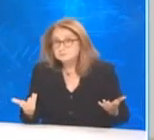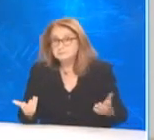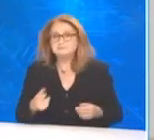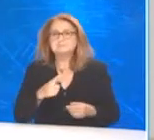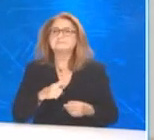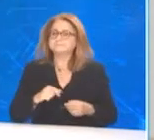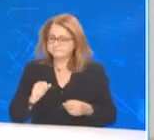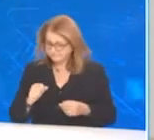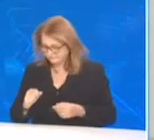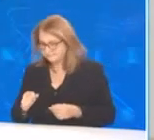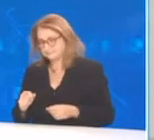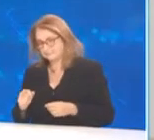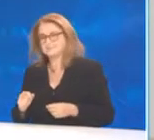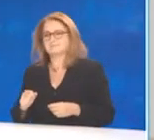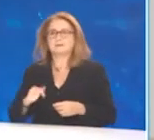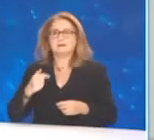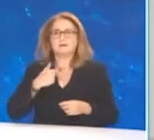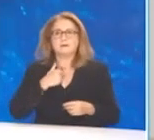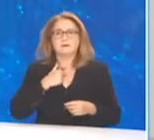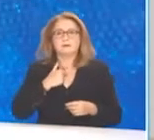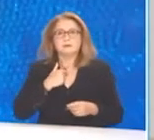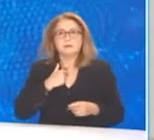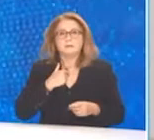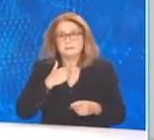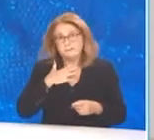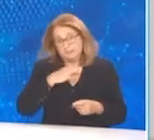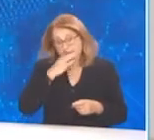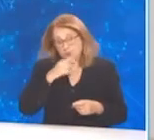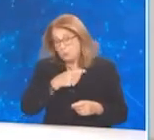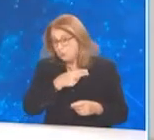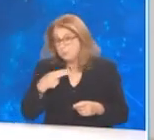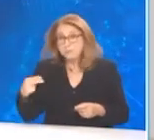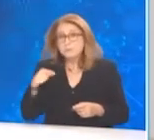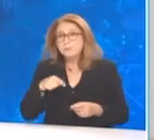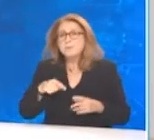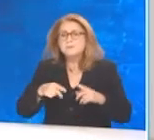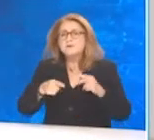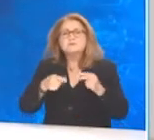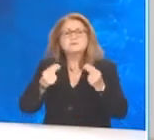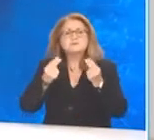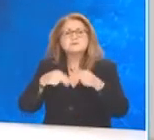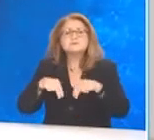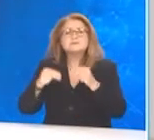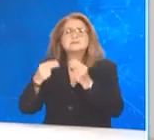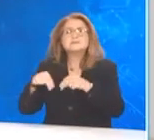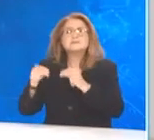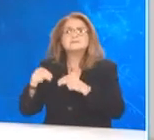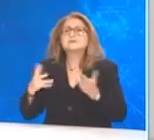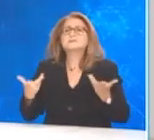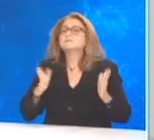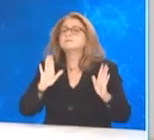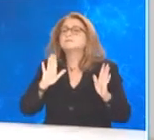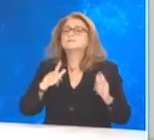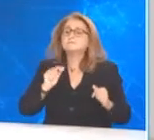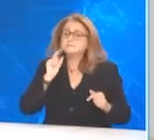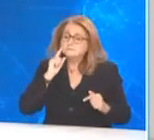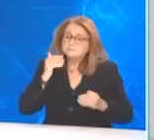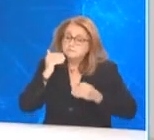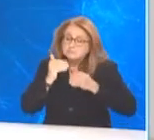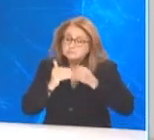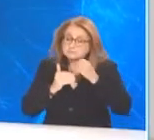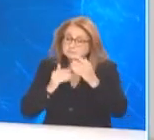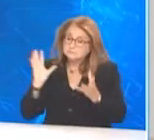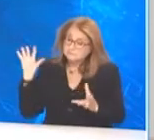Καταρχήν να πω ότι η κρίση στα συμπεράσματα έρχονται από λογιστικά. Δεν